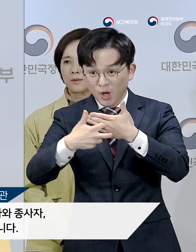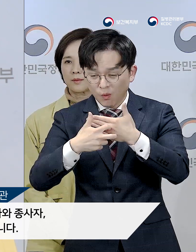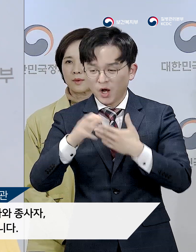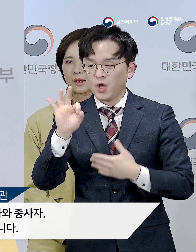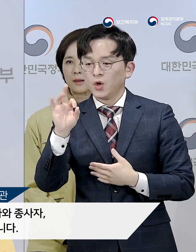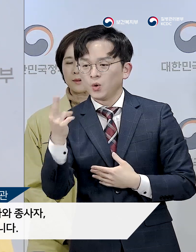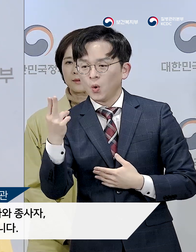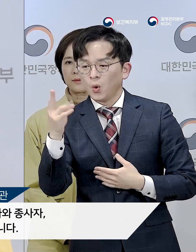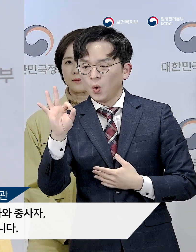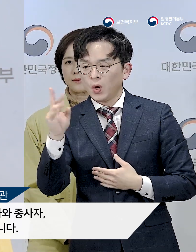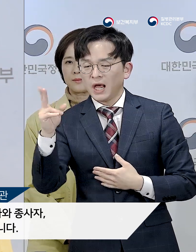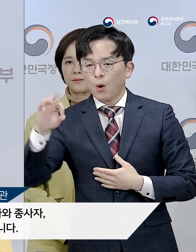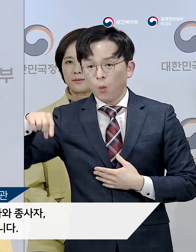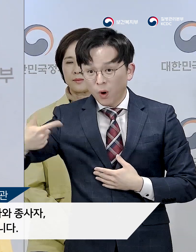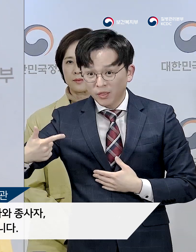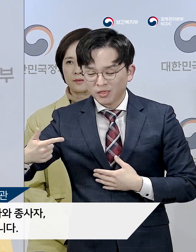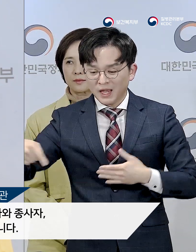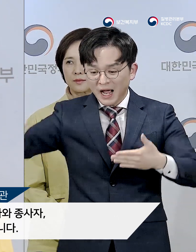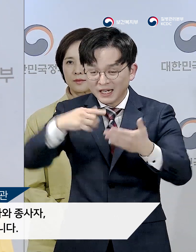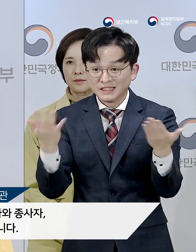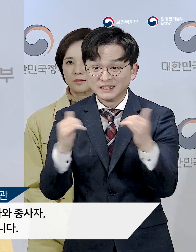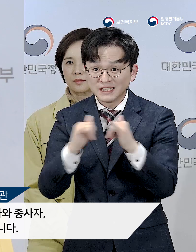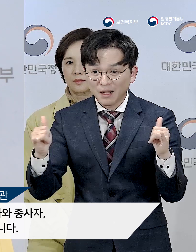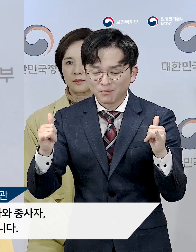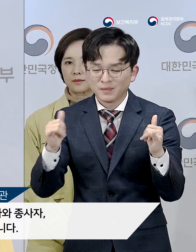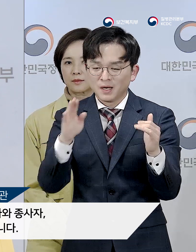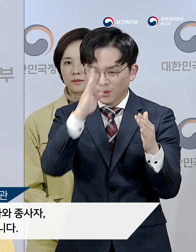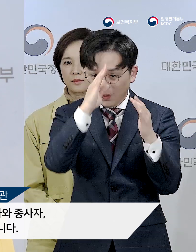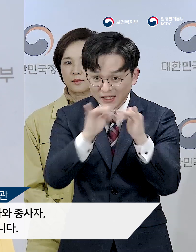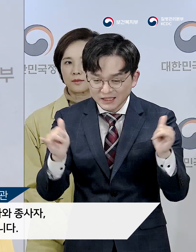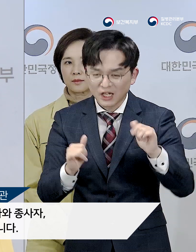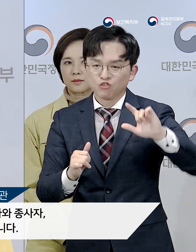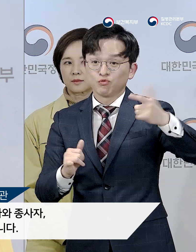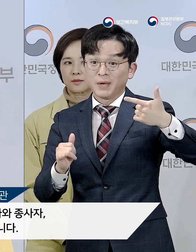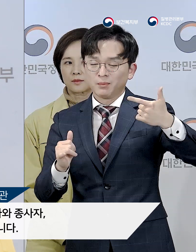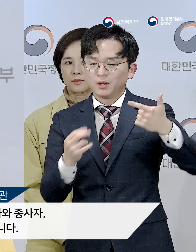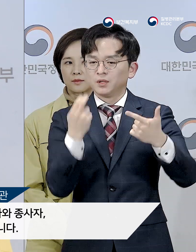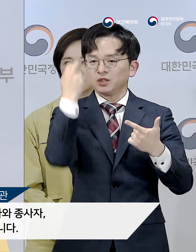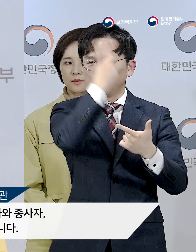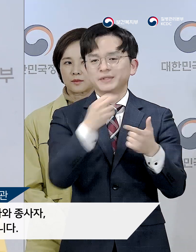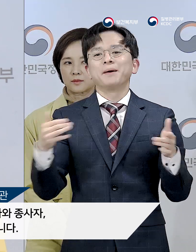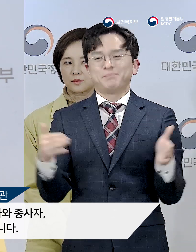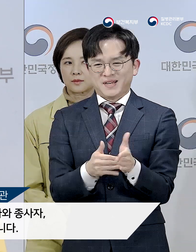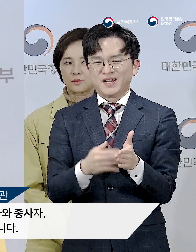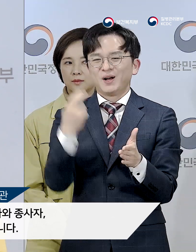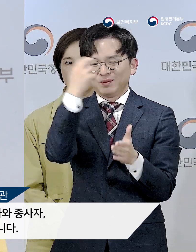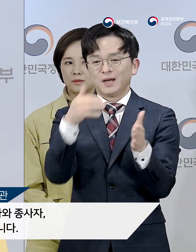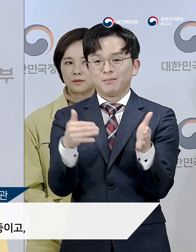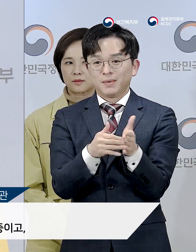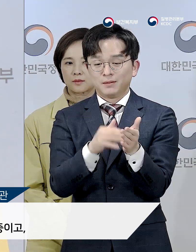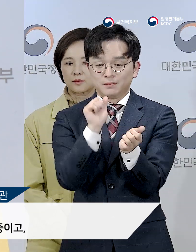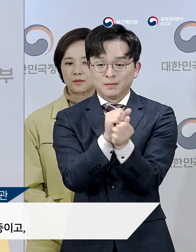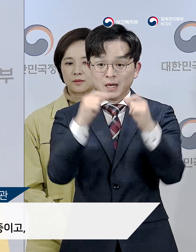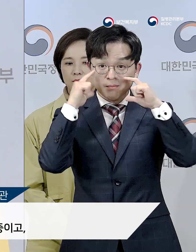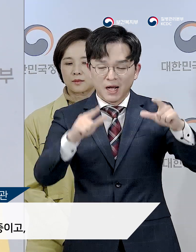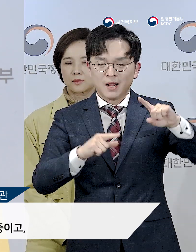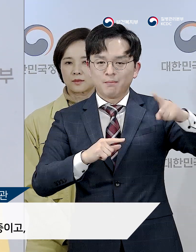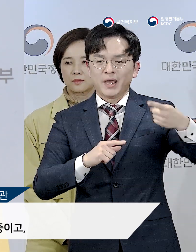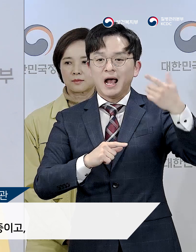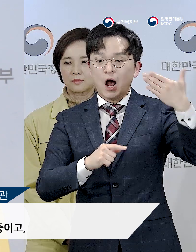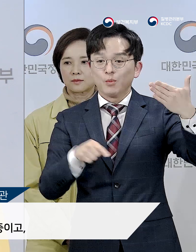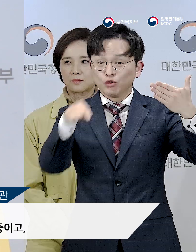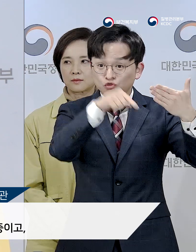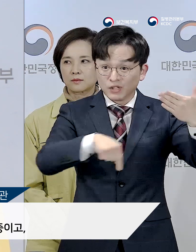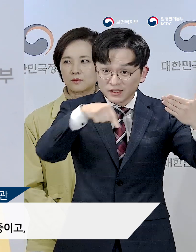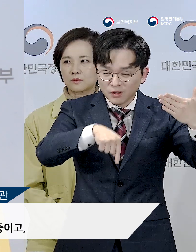환자와 종사자, 지역 주민 등 총 652명의 진단검사가 완료되었습니다. 확진 환자